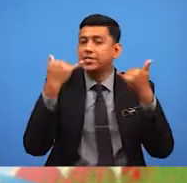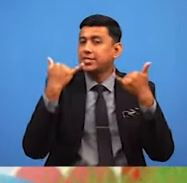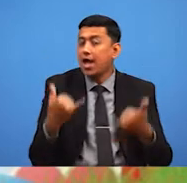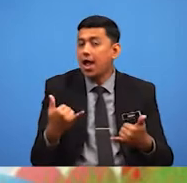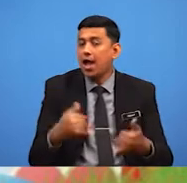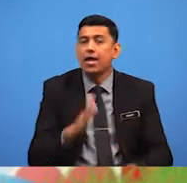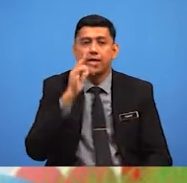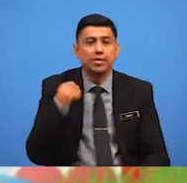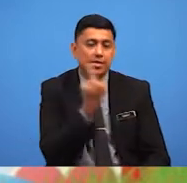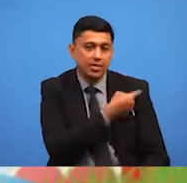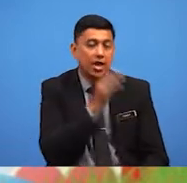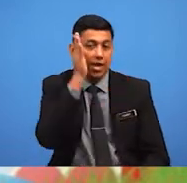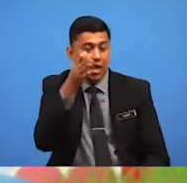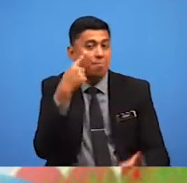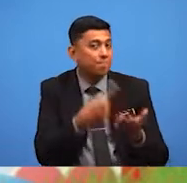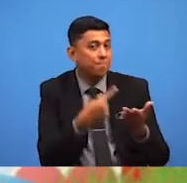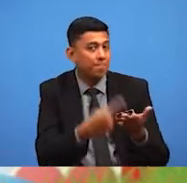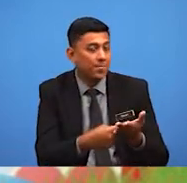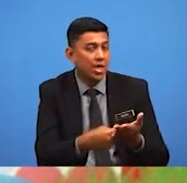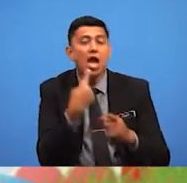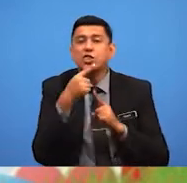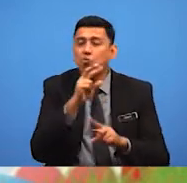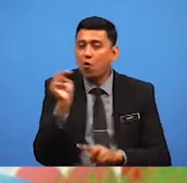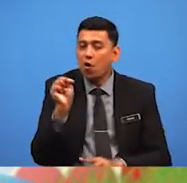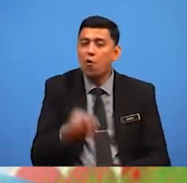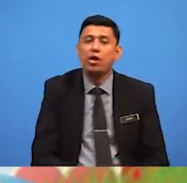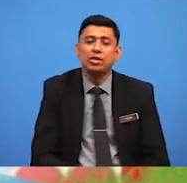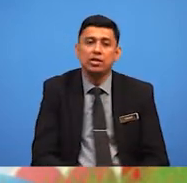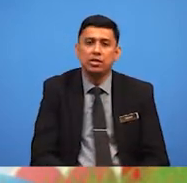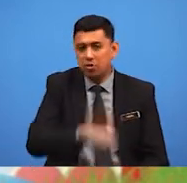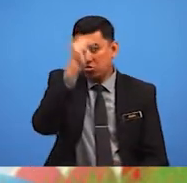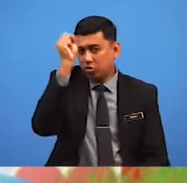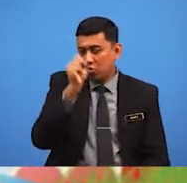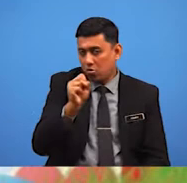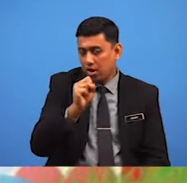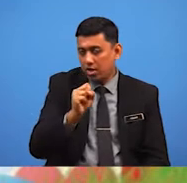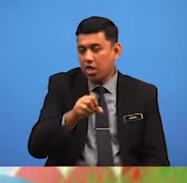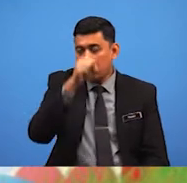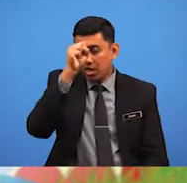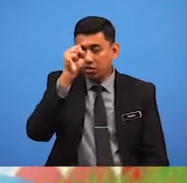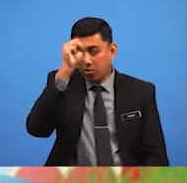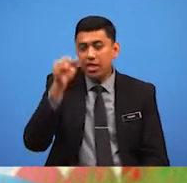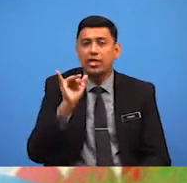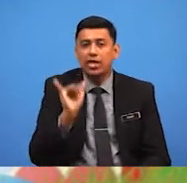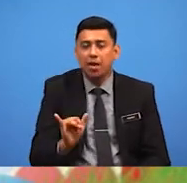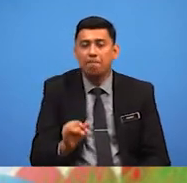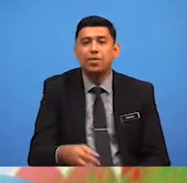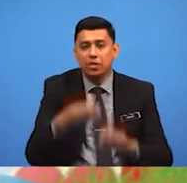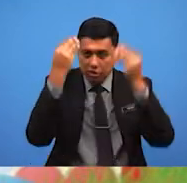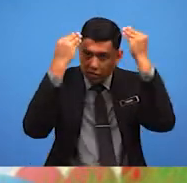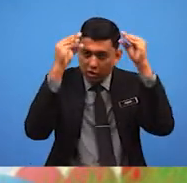Sekarang, kita akan membincangkan jawapan bagi soalan yang cikgu berikan sebentar